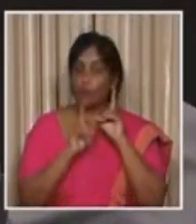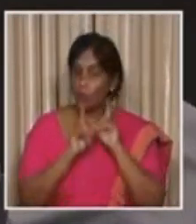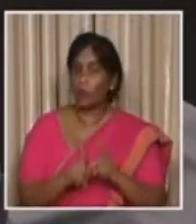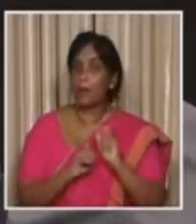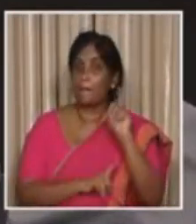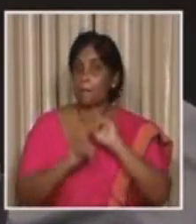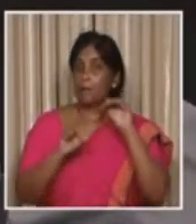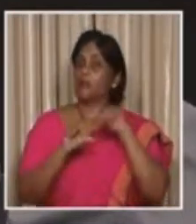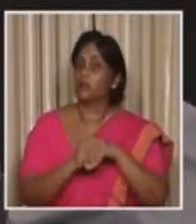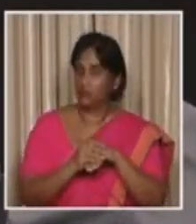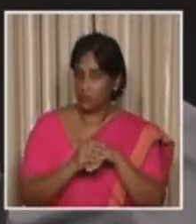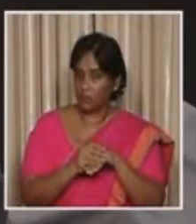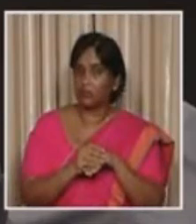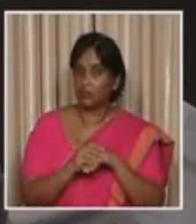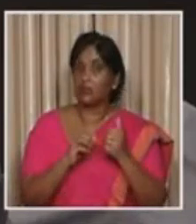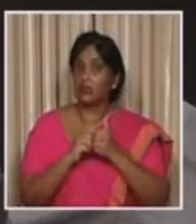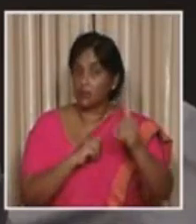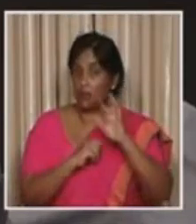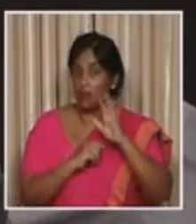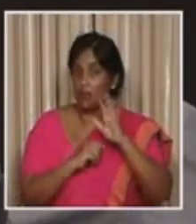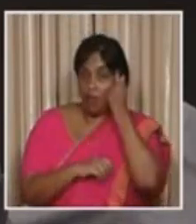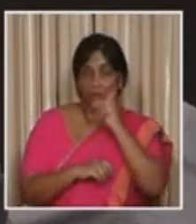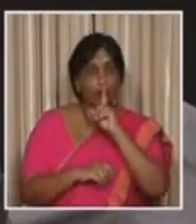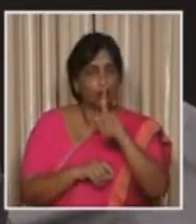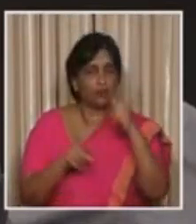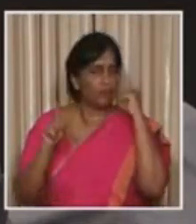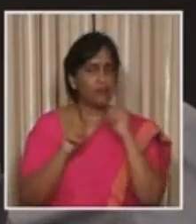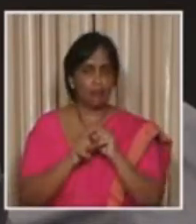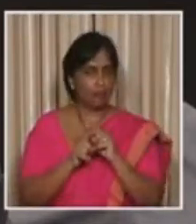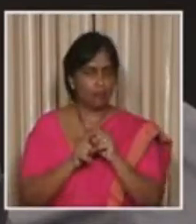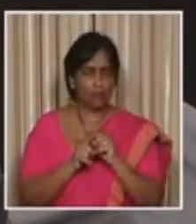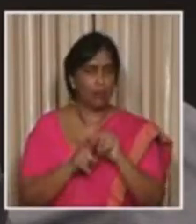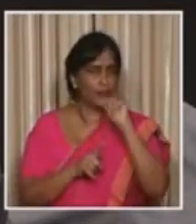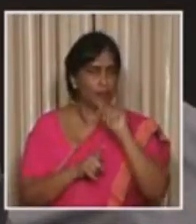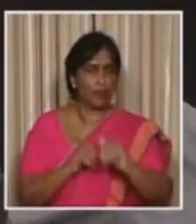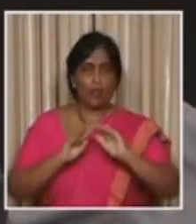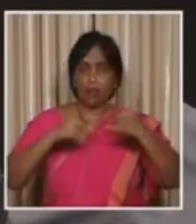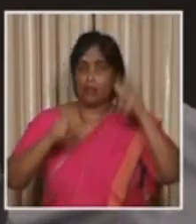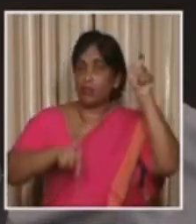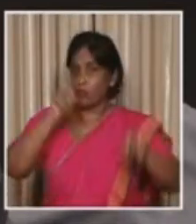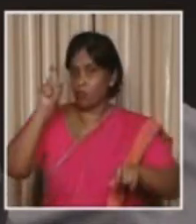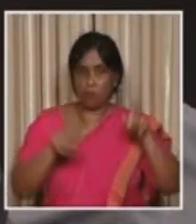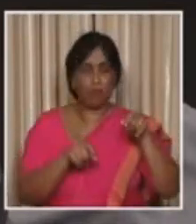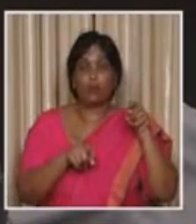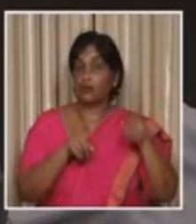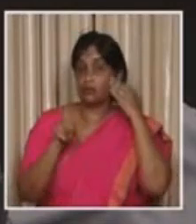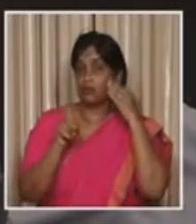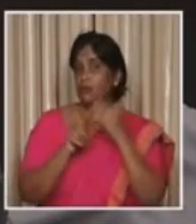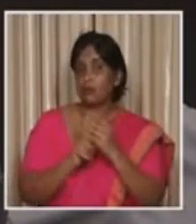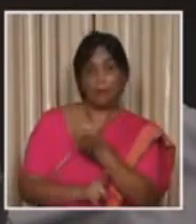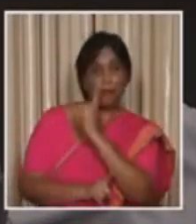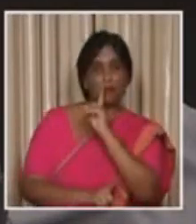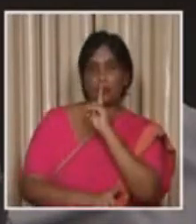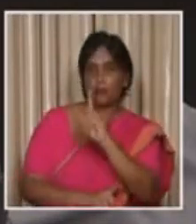අනුව පාර්ලිමේන්තු සභාගර්භය තුළදී සිදු කරන ලද අදහස් දැක්වීමක් සම්බන්ධයෙන් කිසිදු බාහිර පුද්ගලයෙකුට ඒ